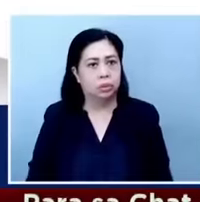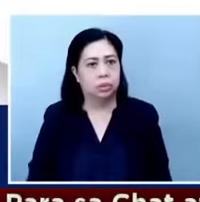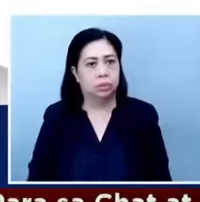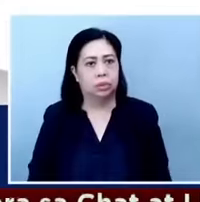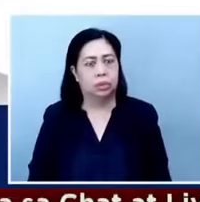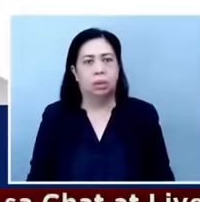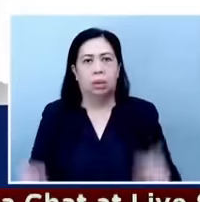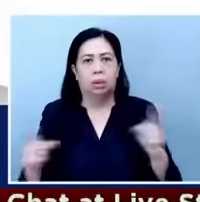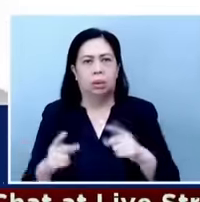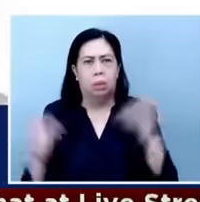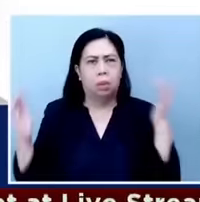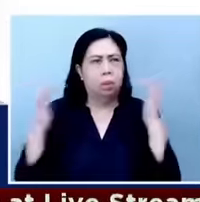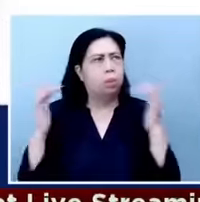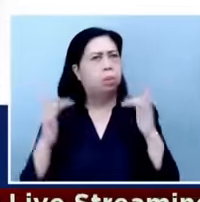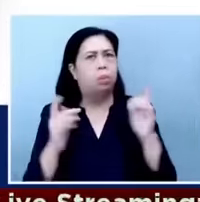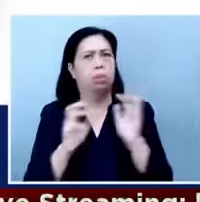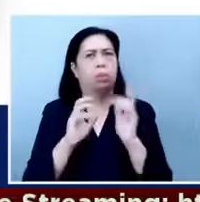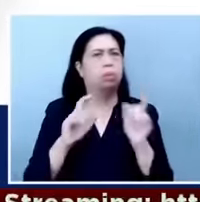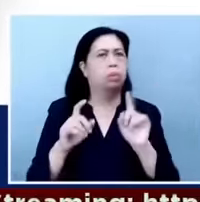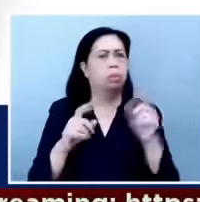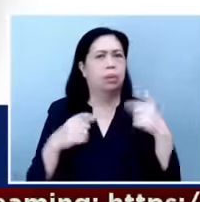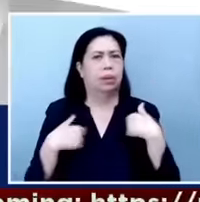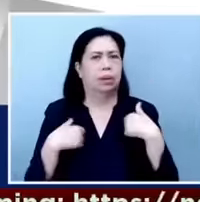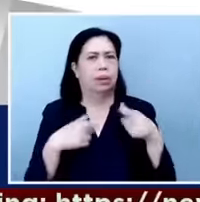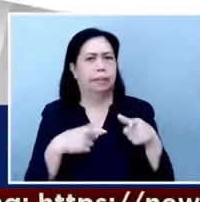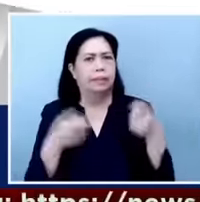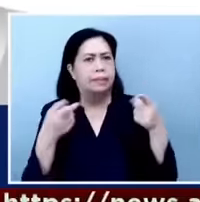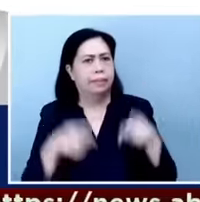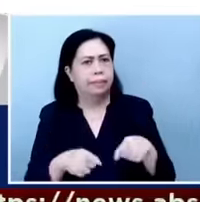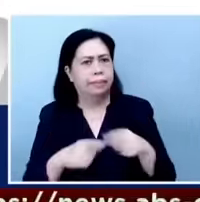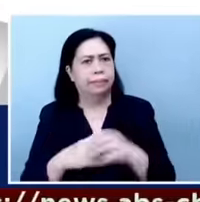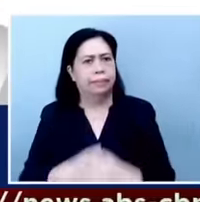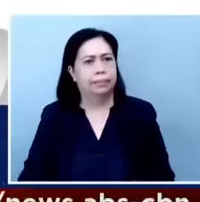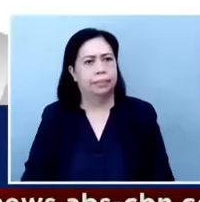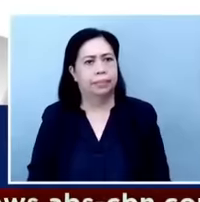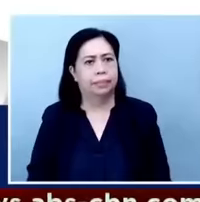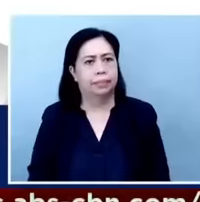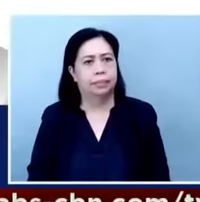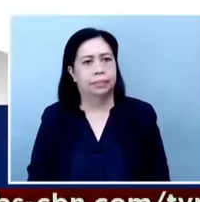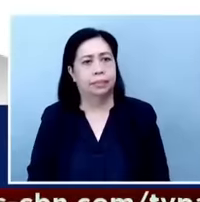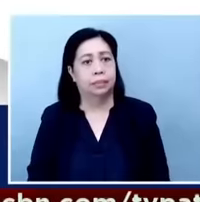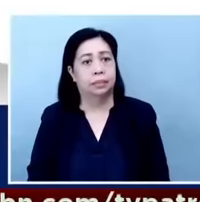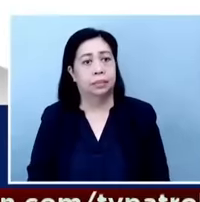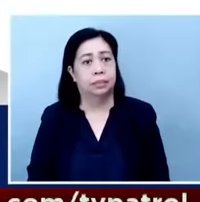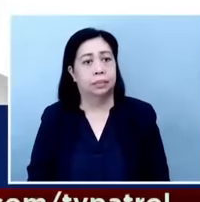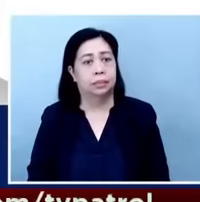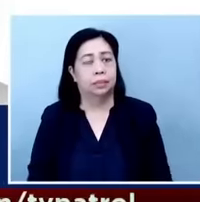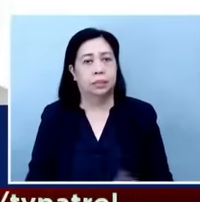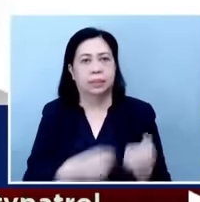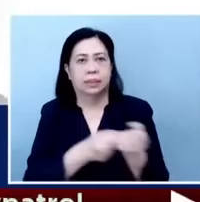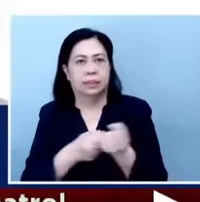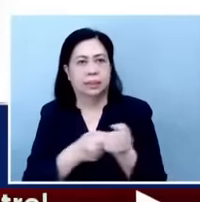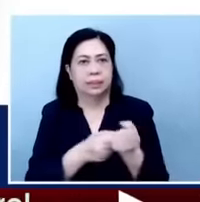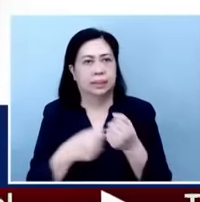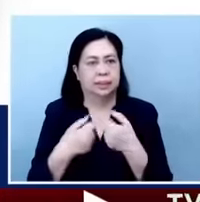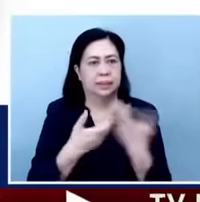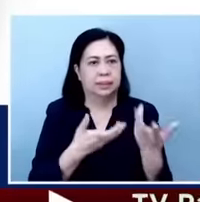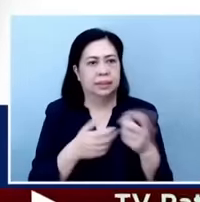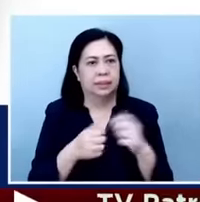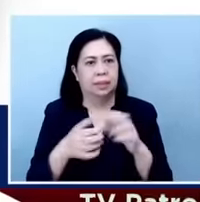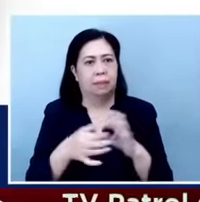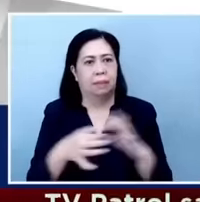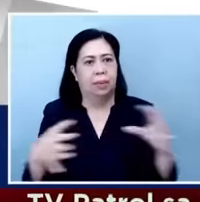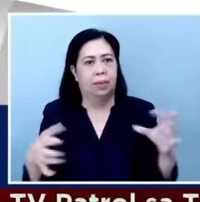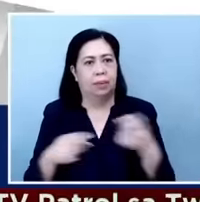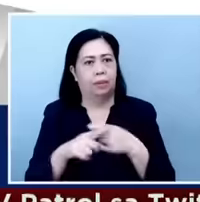biglang umingay sa kalapit nitong Quezon Boulevard. Pinag-aagawan doon ang lubid na naputol mula